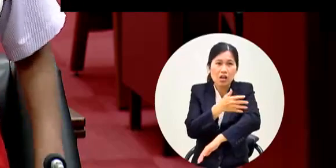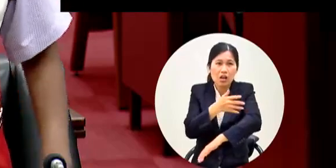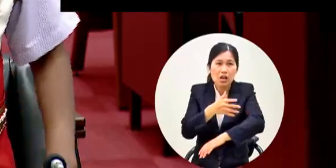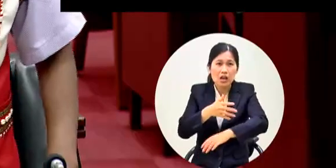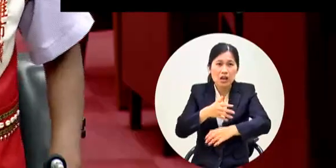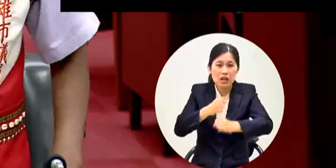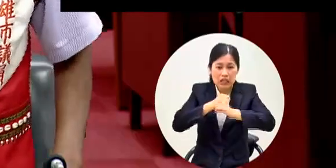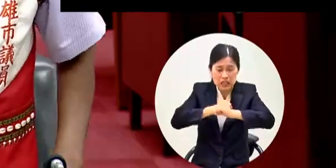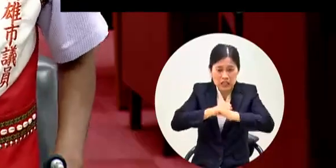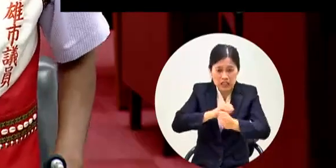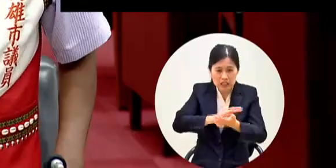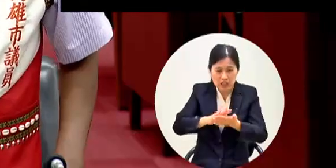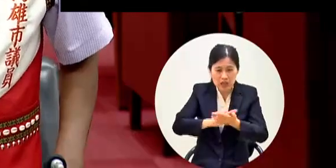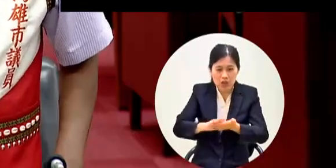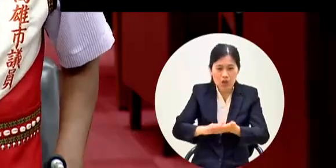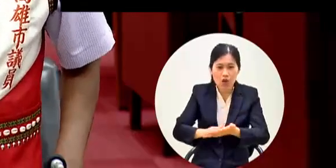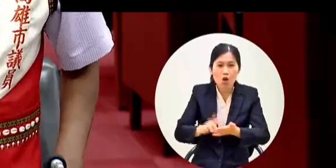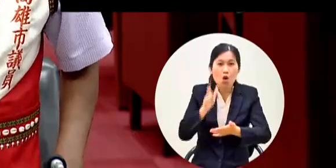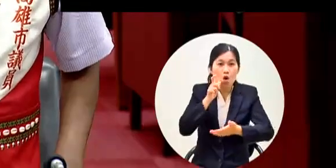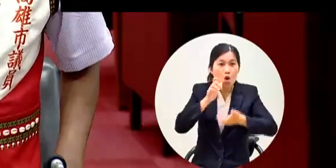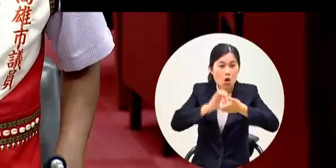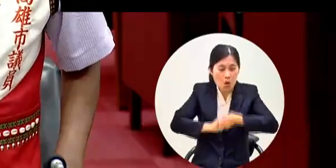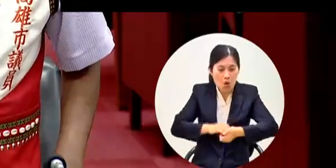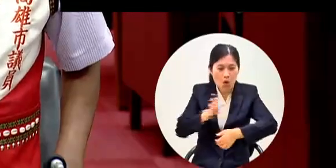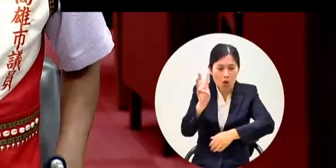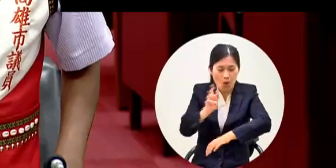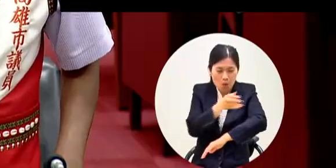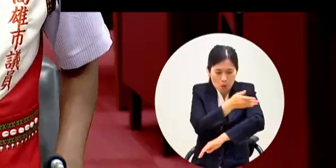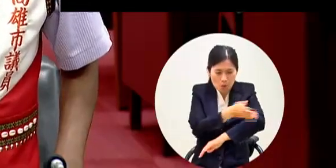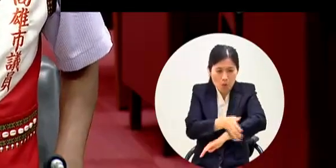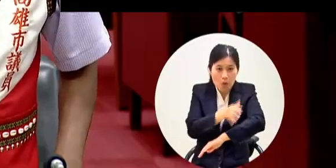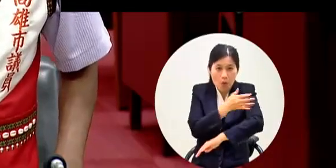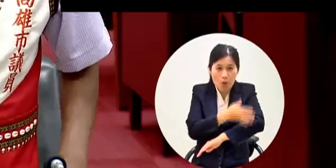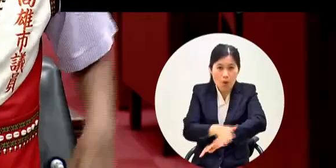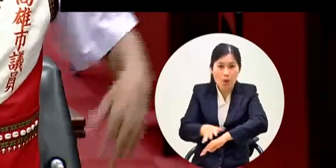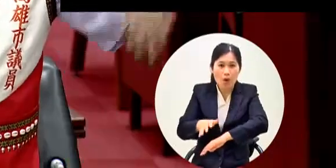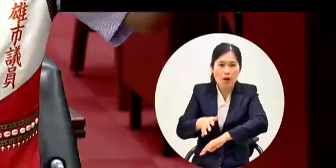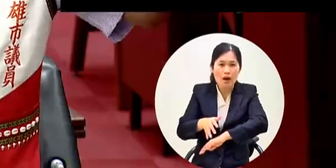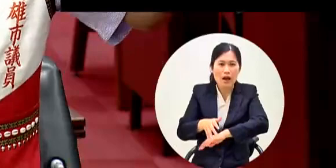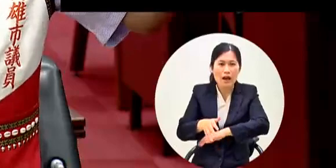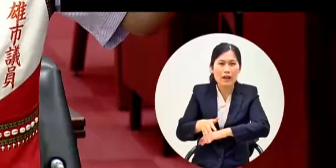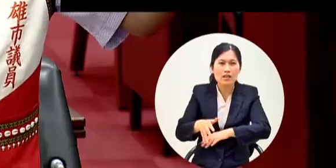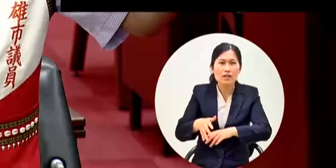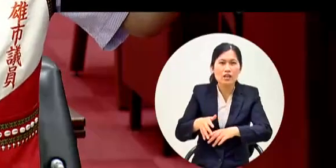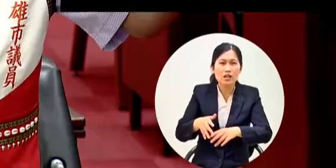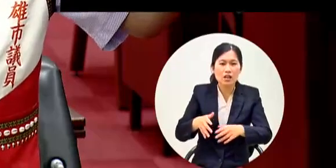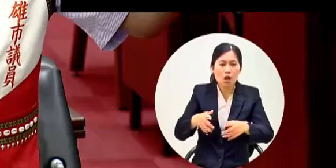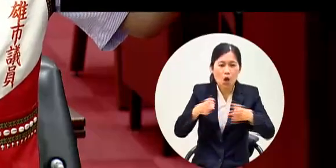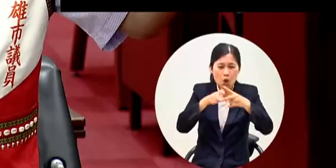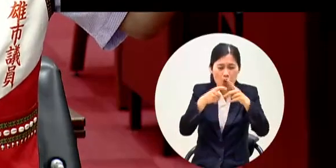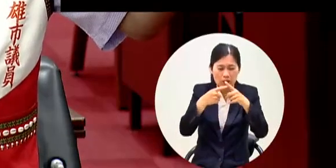还有人民的钱财，上有拼命做一个亲疏，